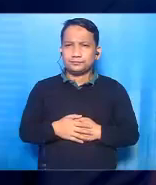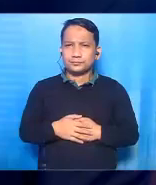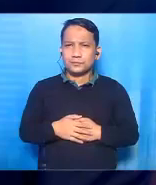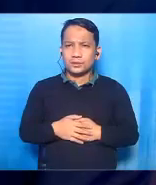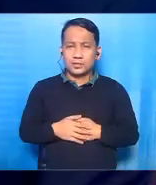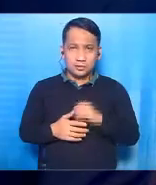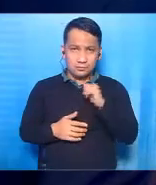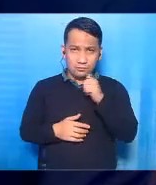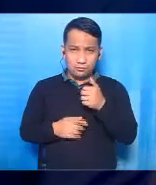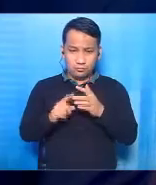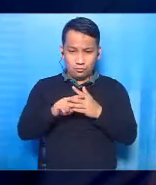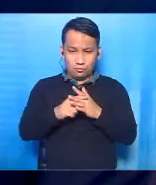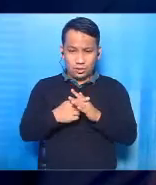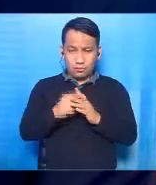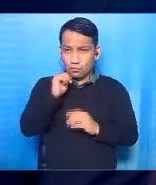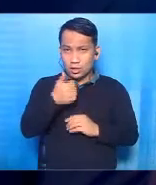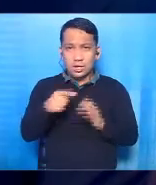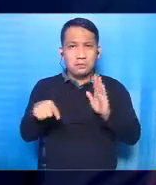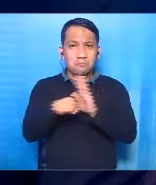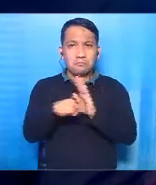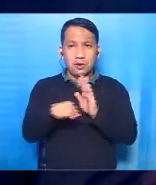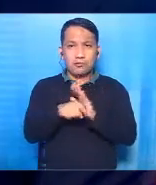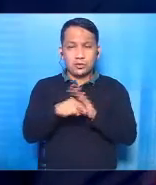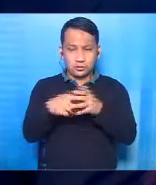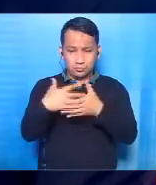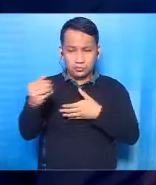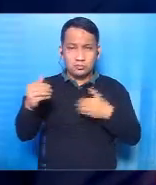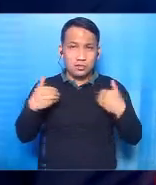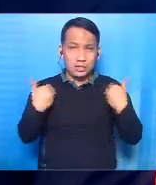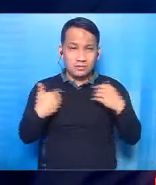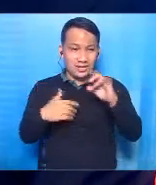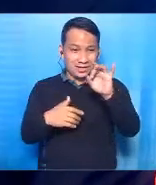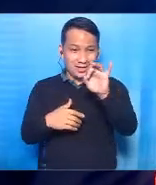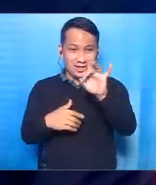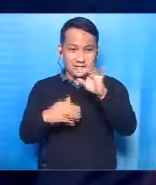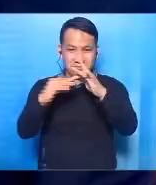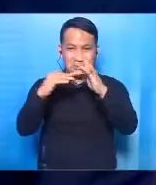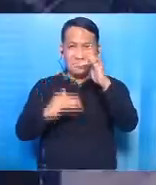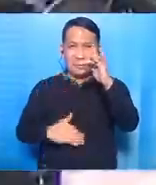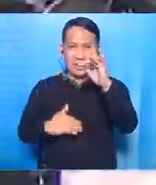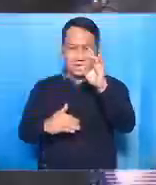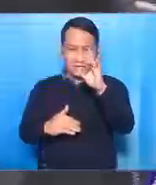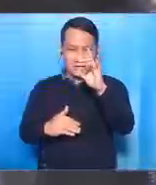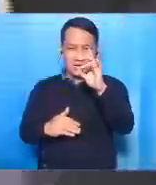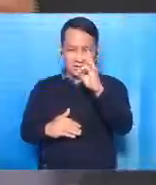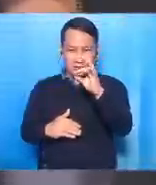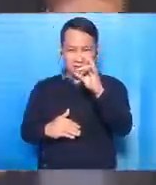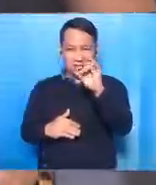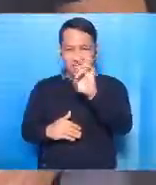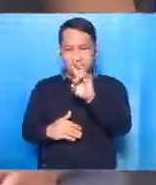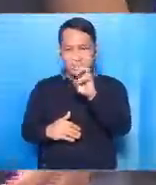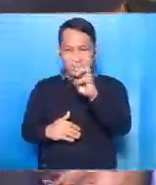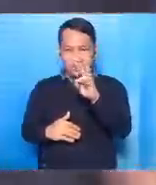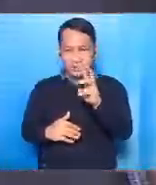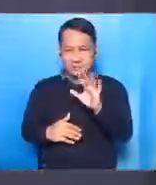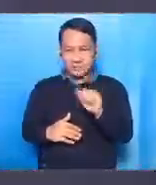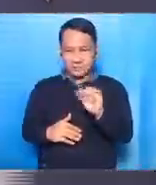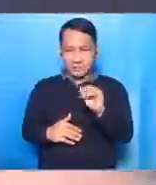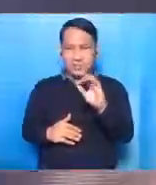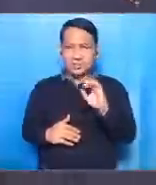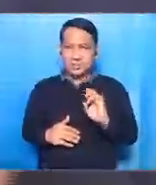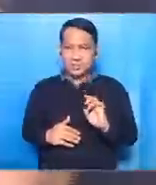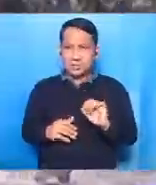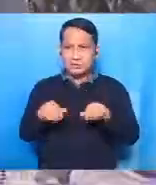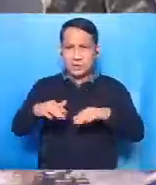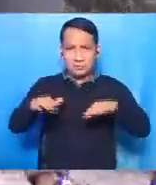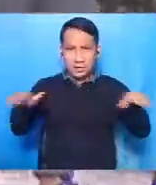Simula naman bukas, bawal na ulit lumabas ang mga menor de edad sa Metro Manila. Hindi na muna ulit pwedeng lumabas ng bahay ang